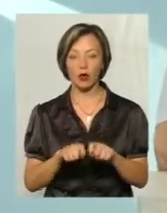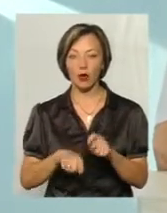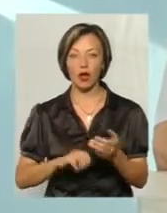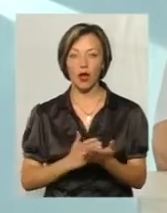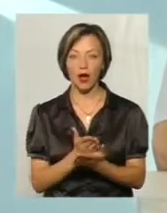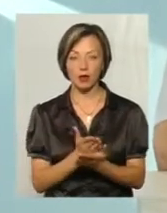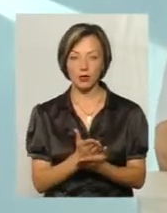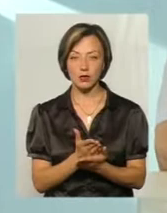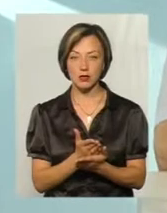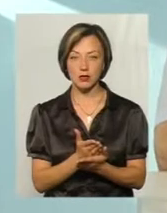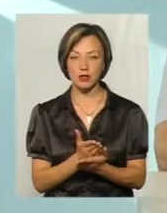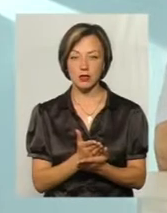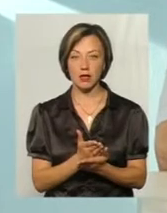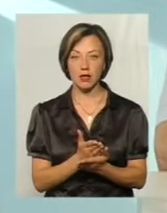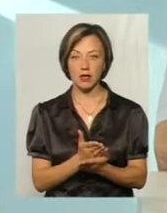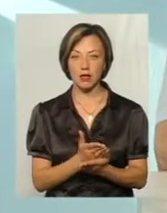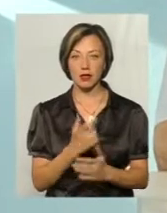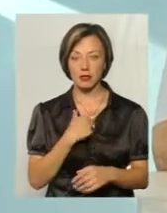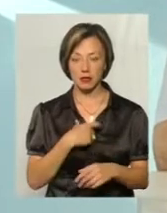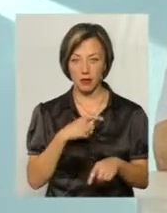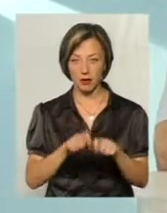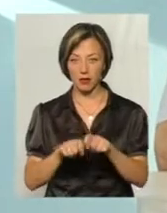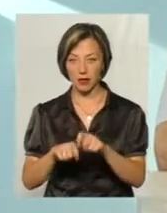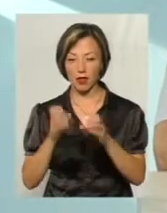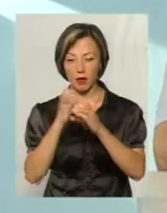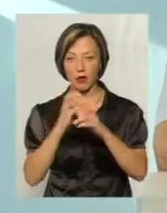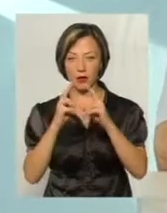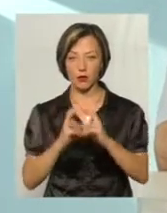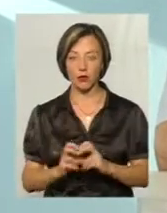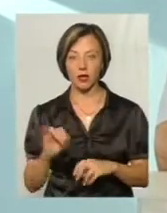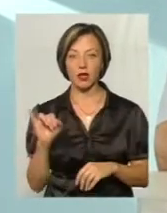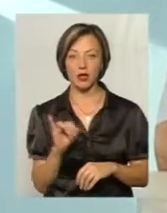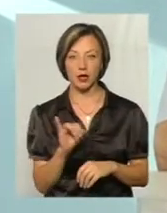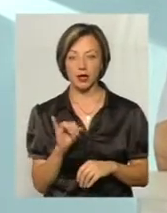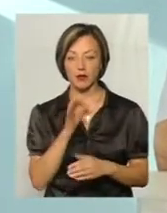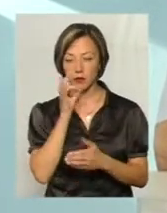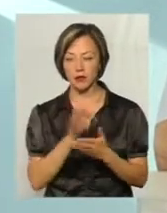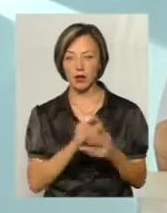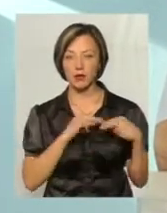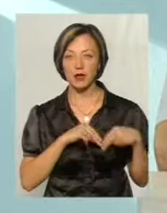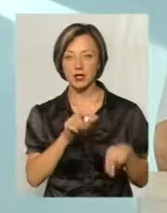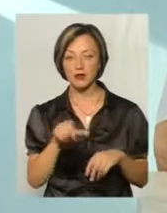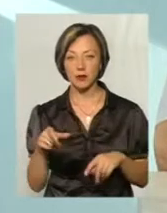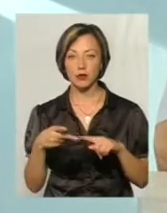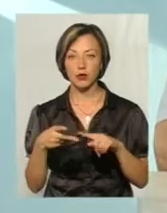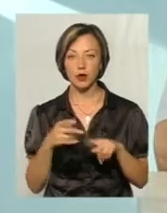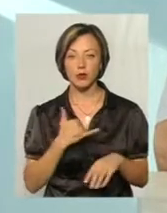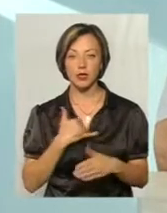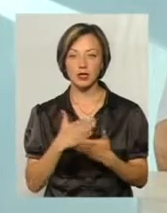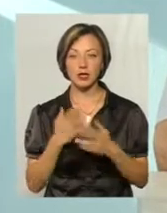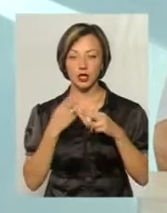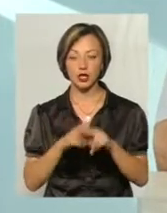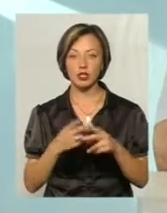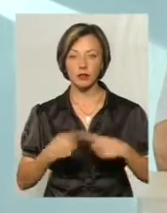який контролює сам себе підрадник, в нього є і лабораторія, і відповідальні працівники. По-друге, в нас є